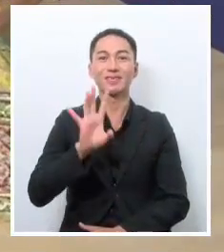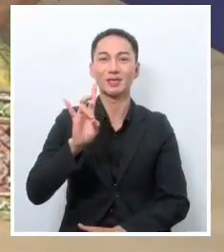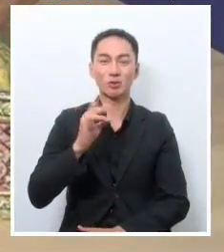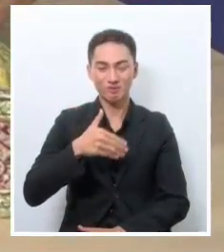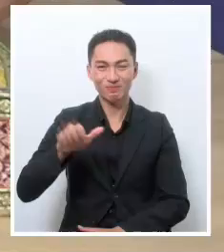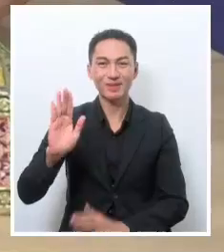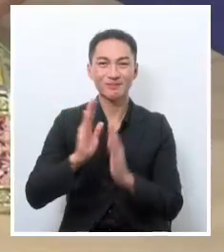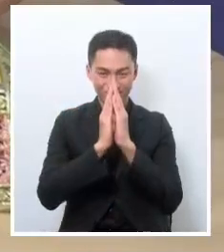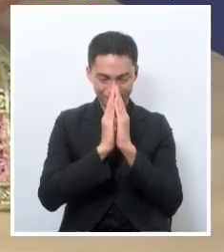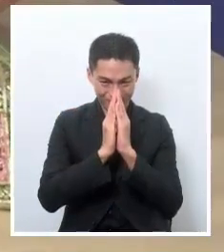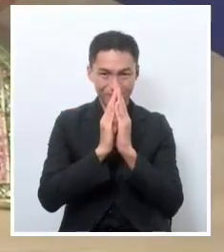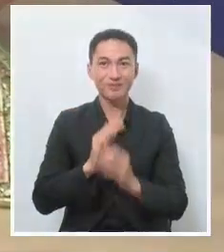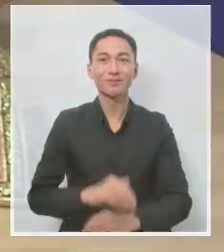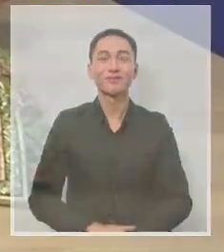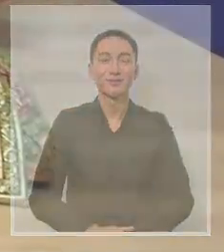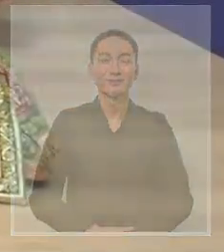สวัสดี